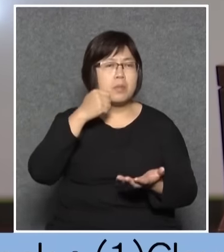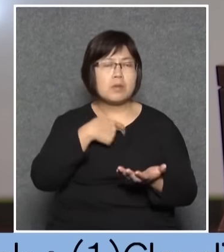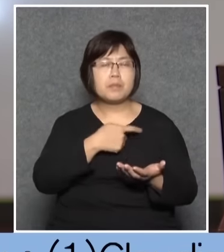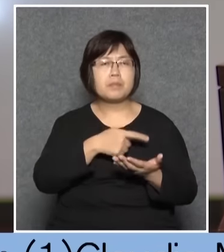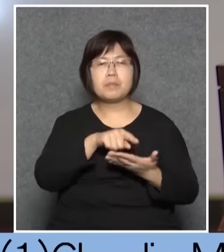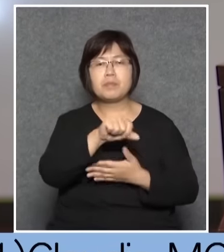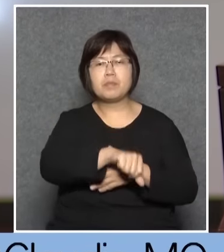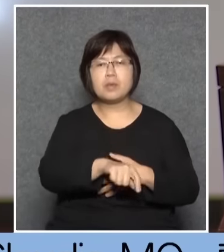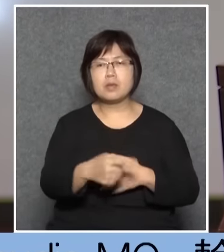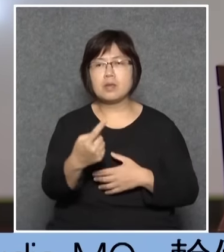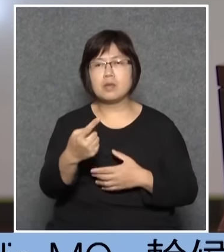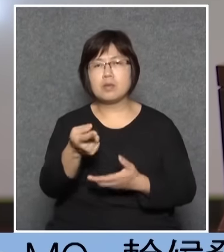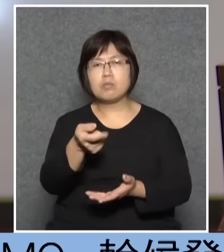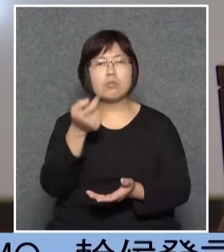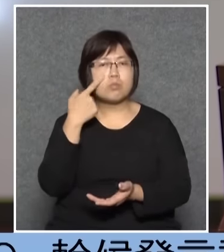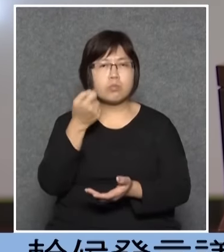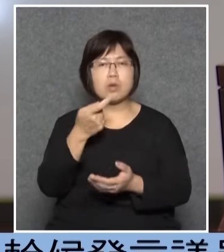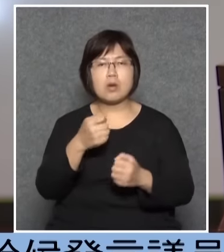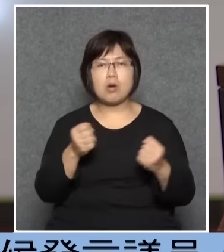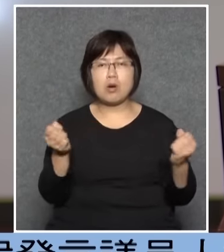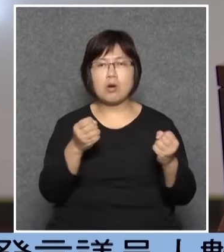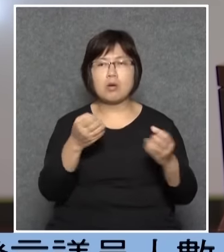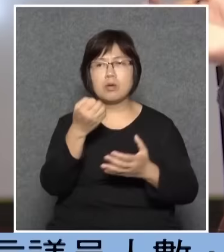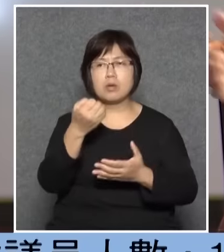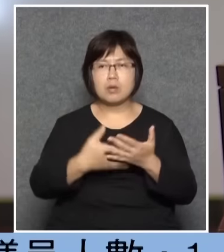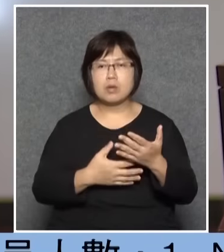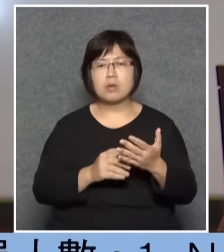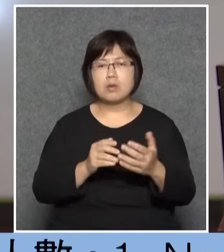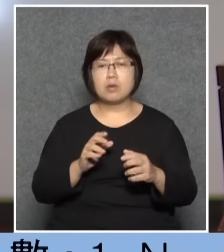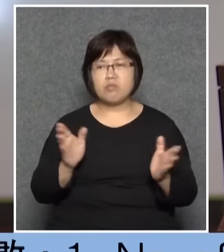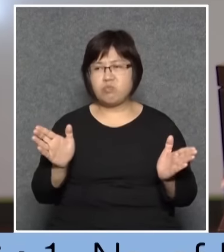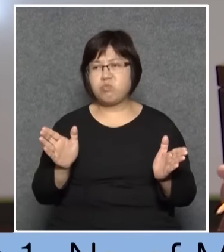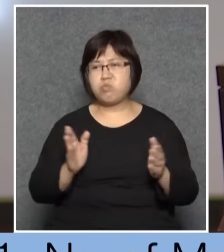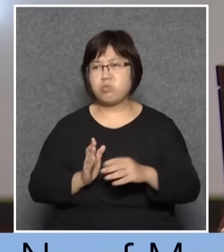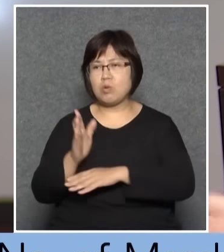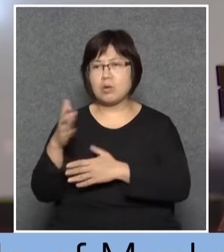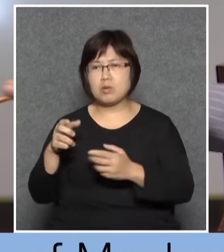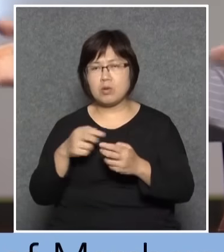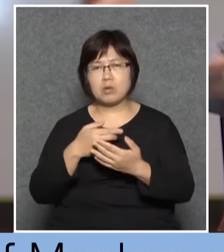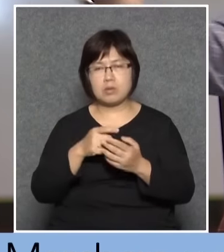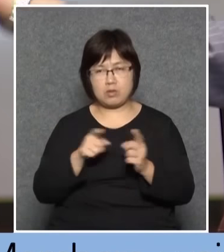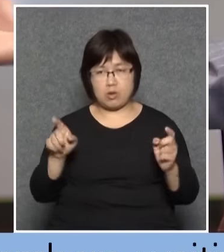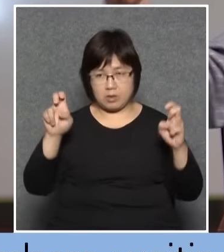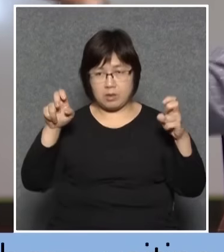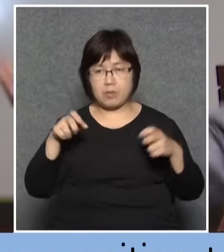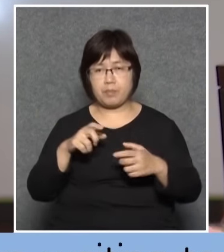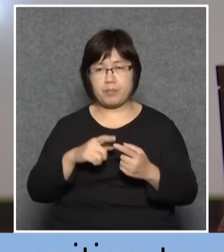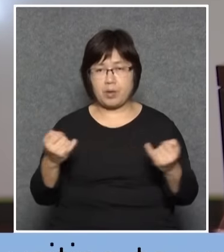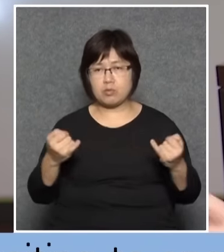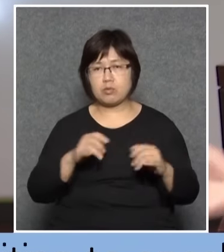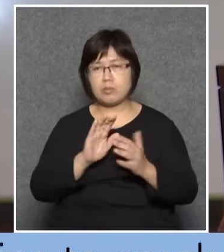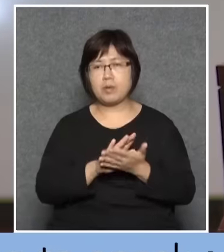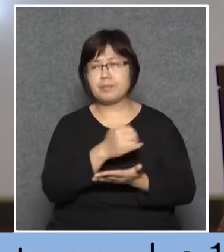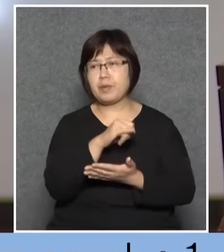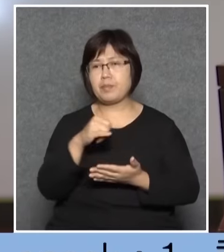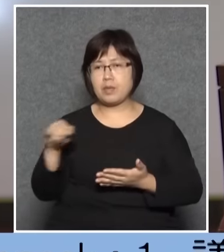啫，一條理由嘅啫。你哋最易嘅咧，議事規則超出嗰個範圍啊，同個詳題不符，咁就全部 ban 曬你。哪